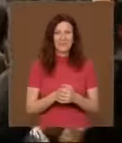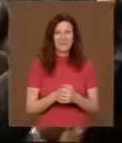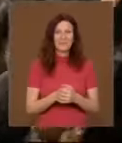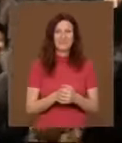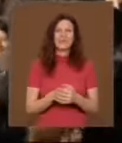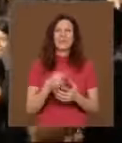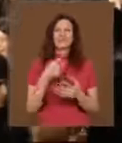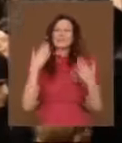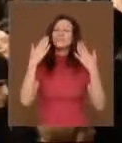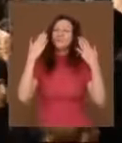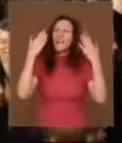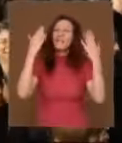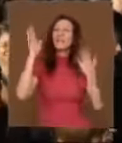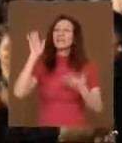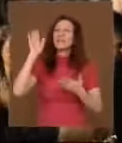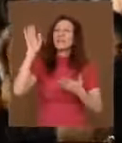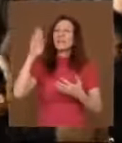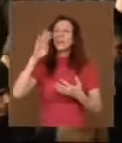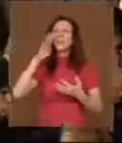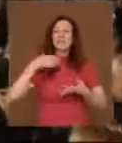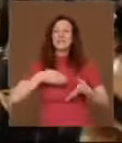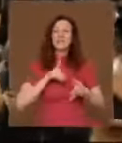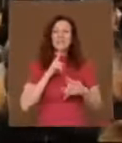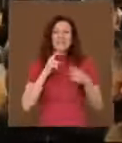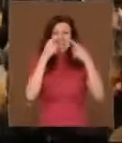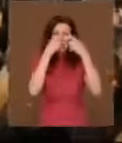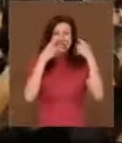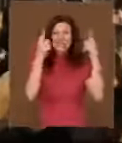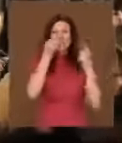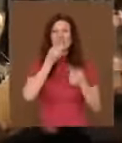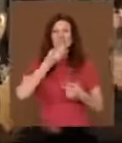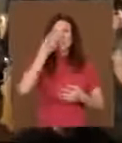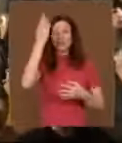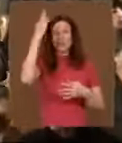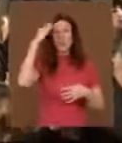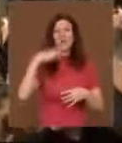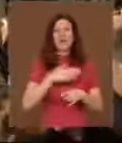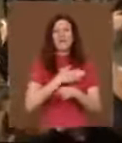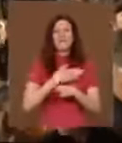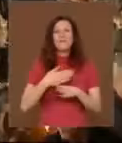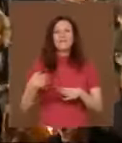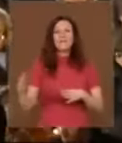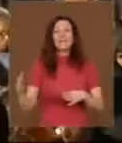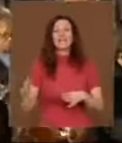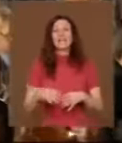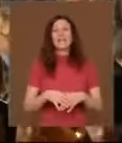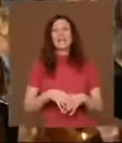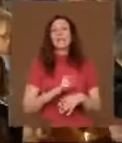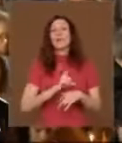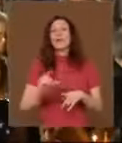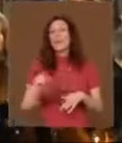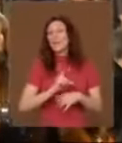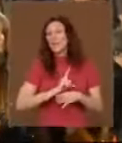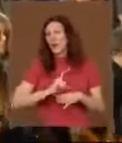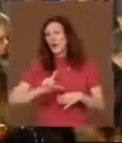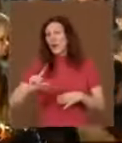Отцу и Сину и Святому Духу, нине и присну, и во